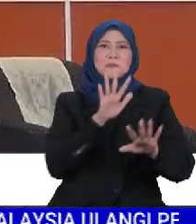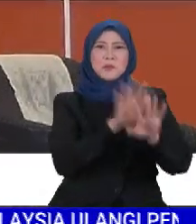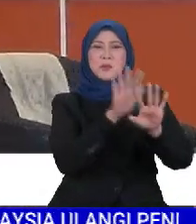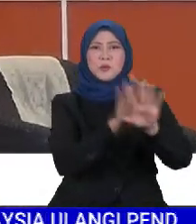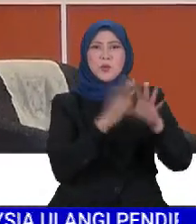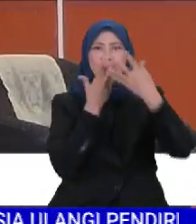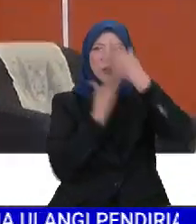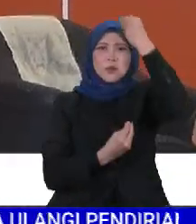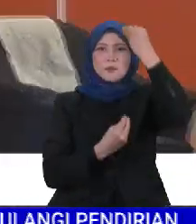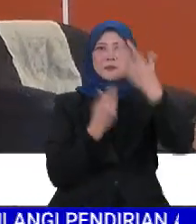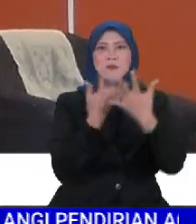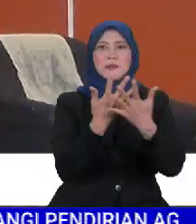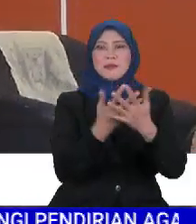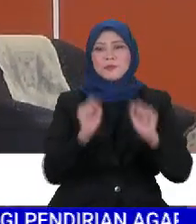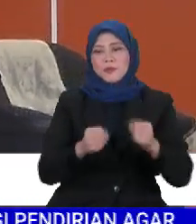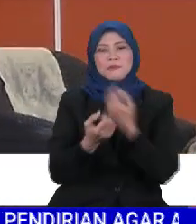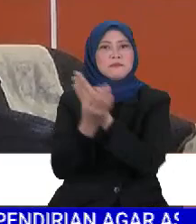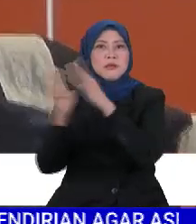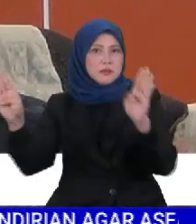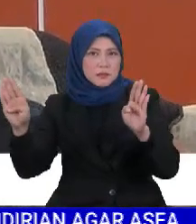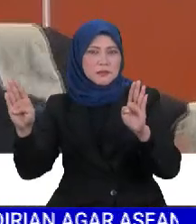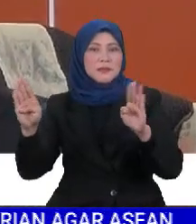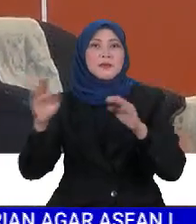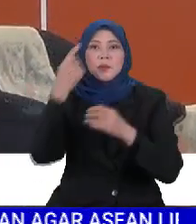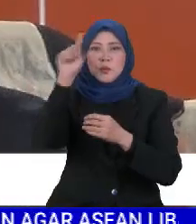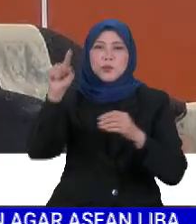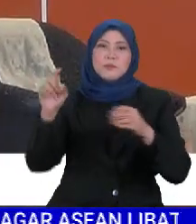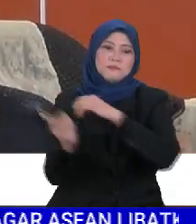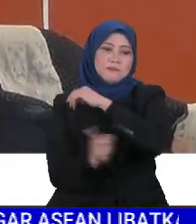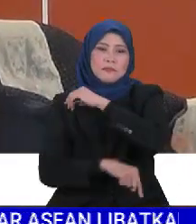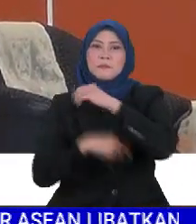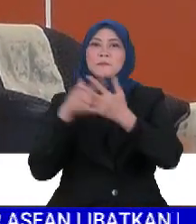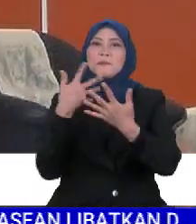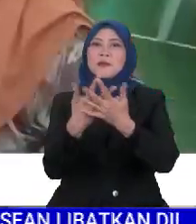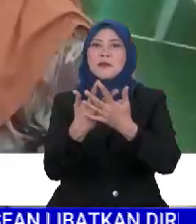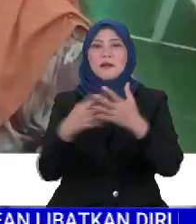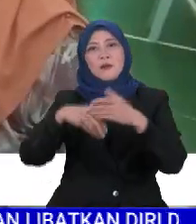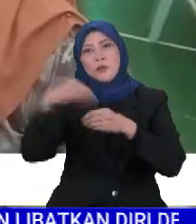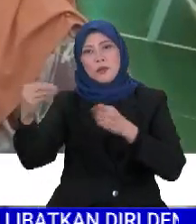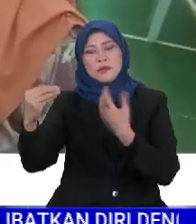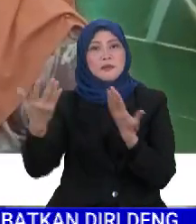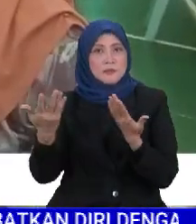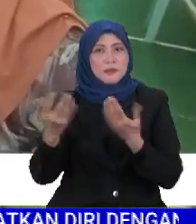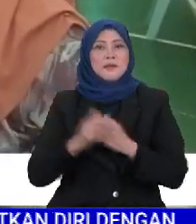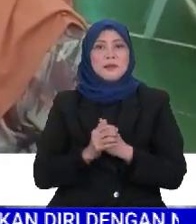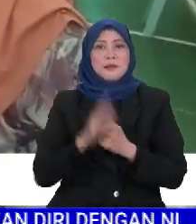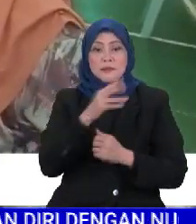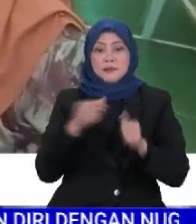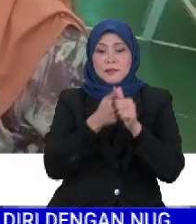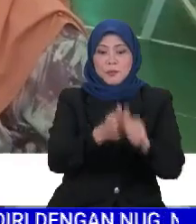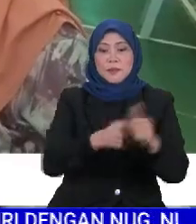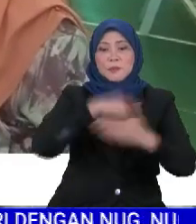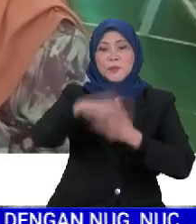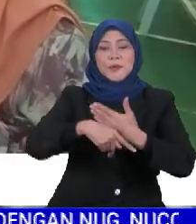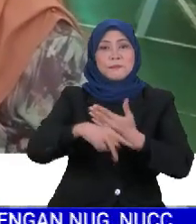penjara dan memberi pelepasan kepada banduan untuk menjalani hukuman pemenjaraan di luar batasan penjara dan mengikut